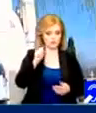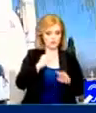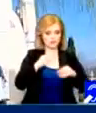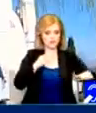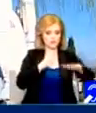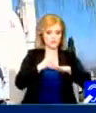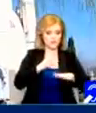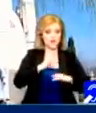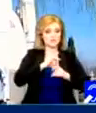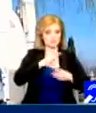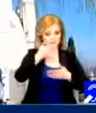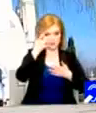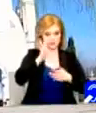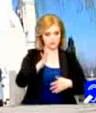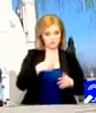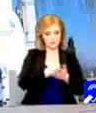pe 5 și 6 mai.